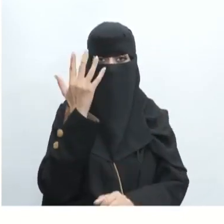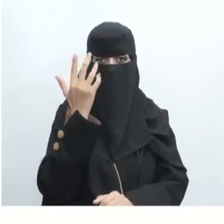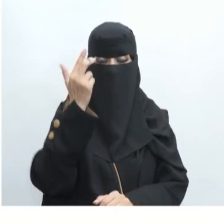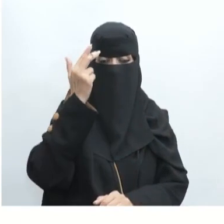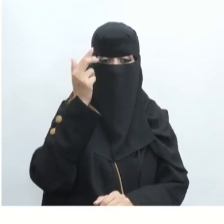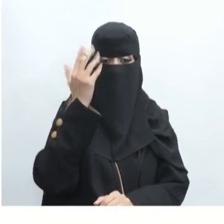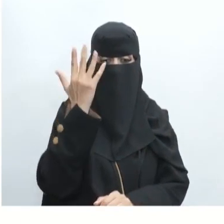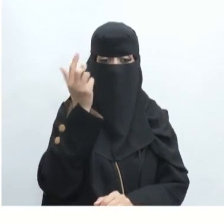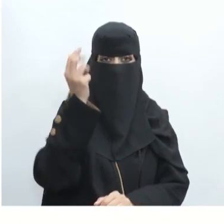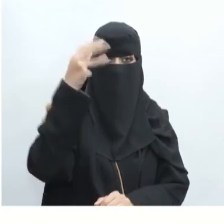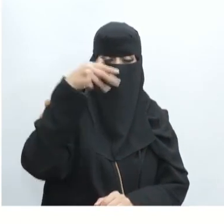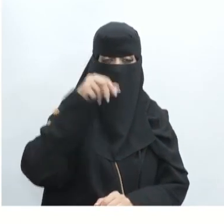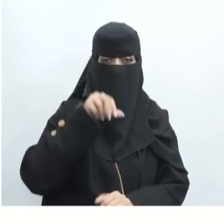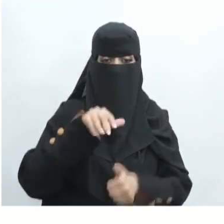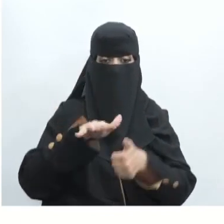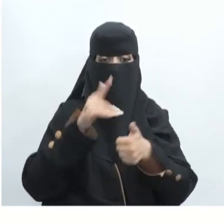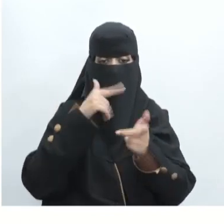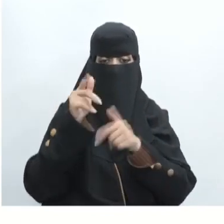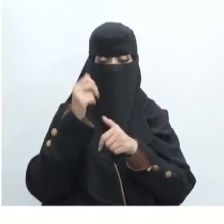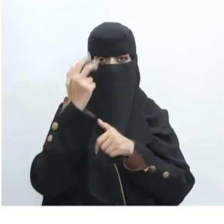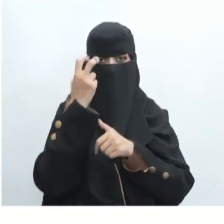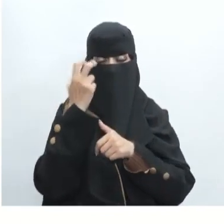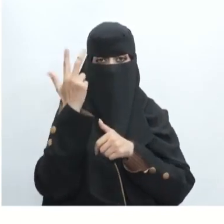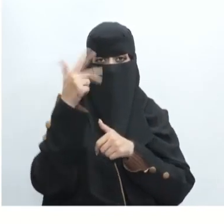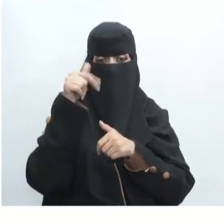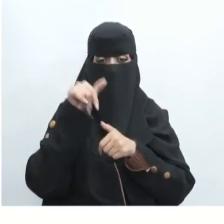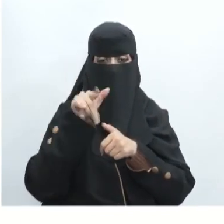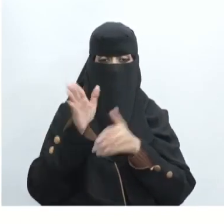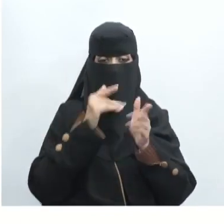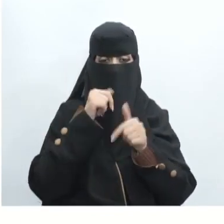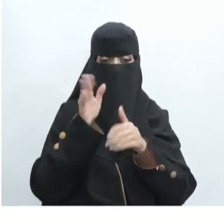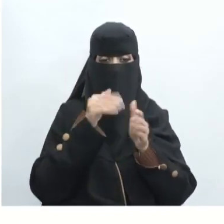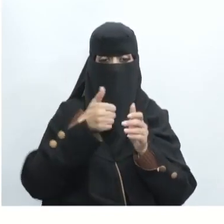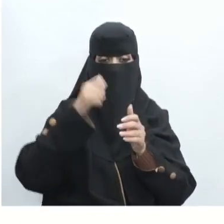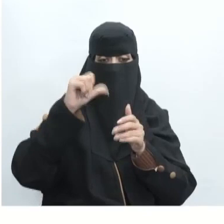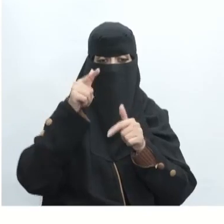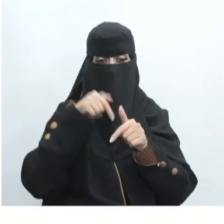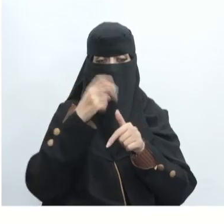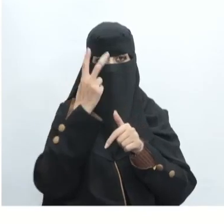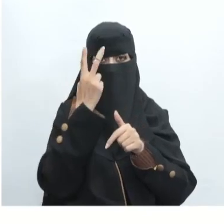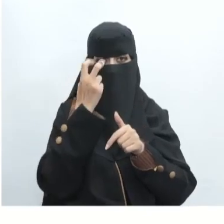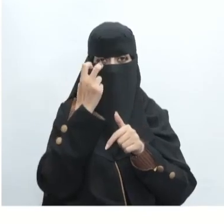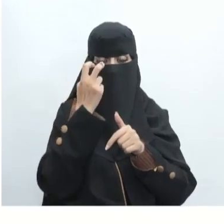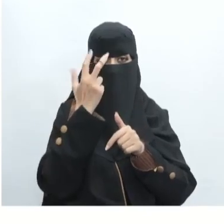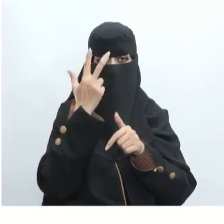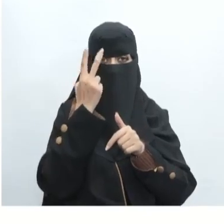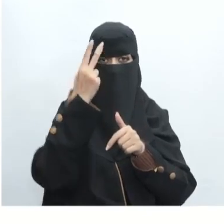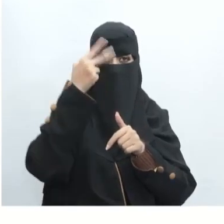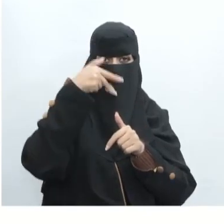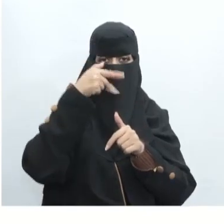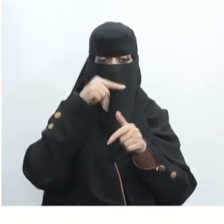و280 الف اوزباكستان 28 مليون المملكه العربيه السعوديه 32 مليون